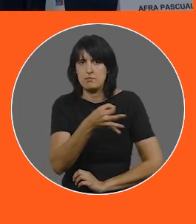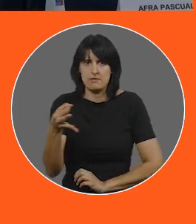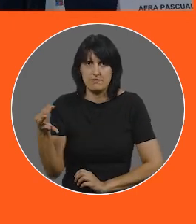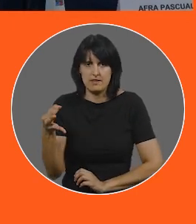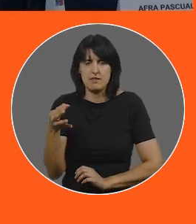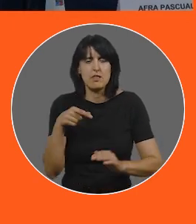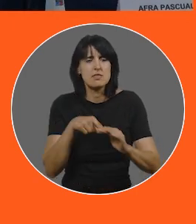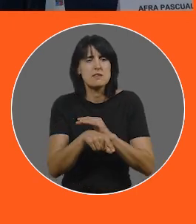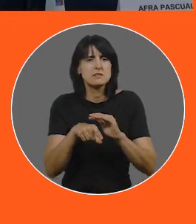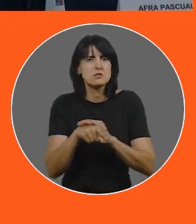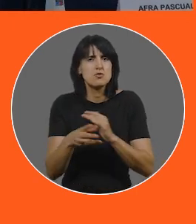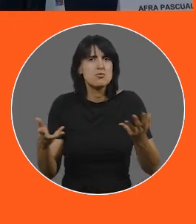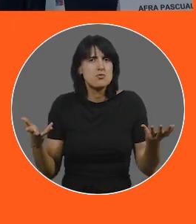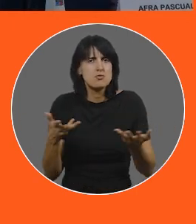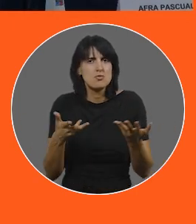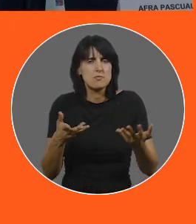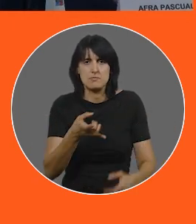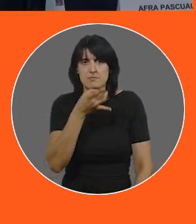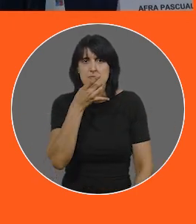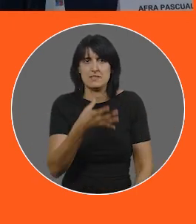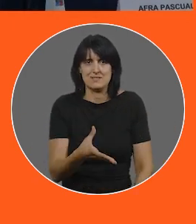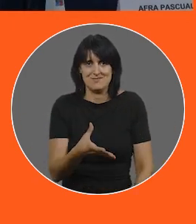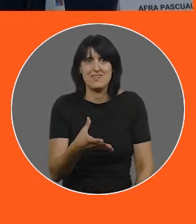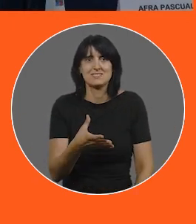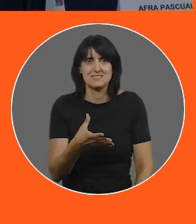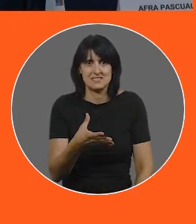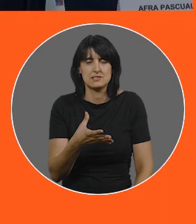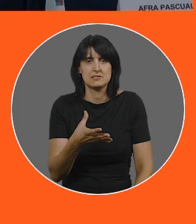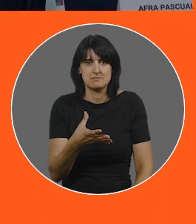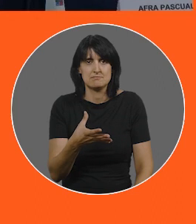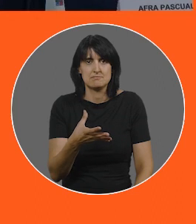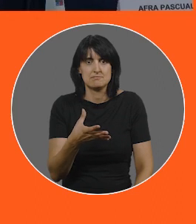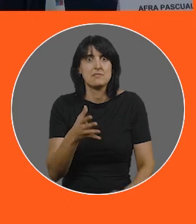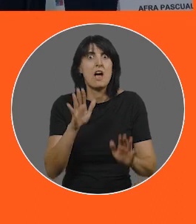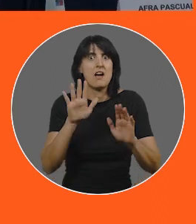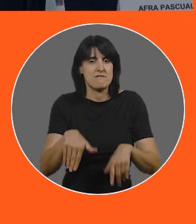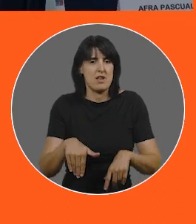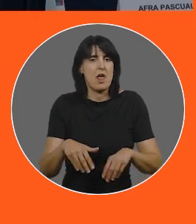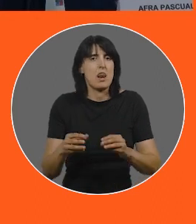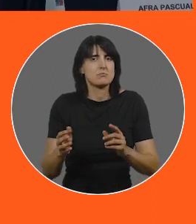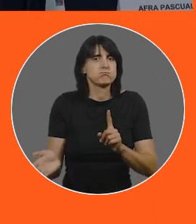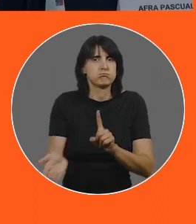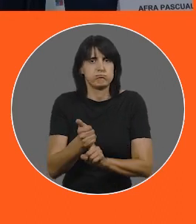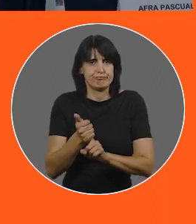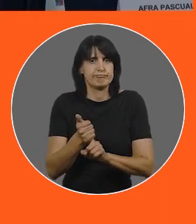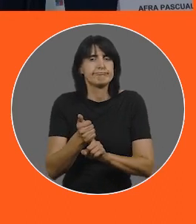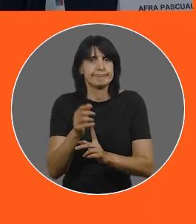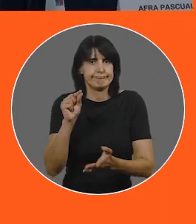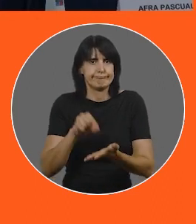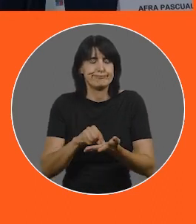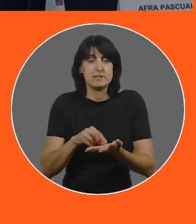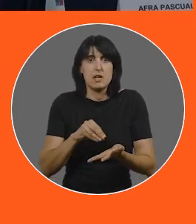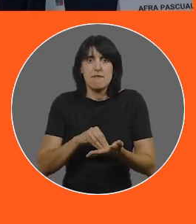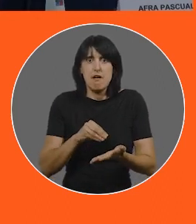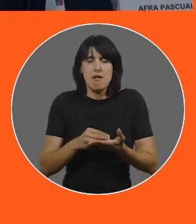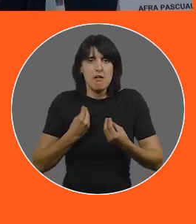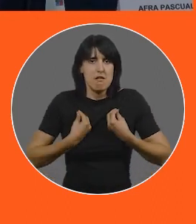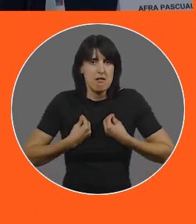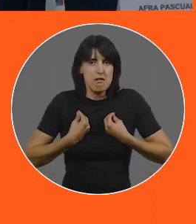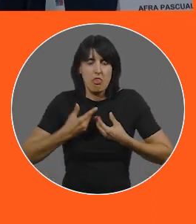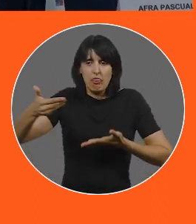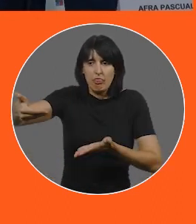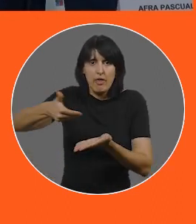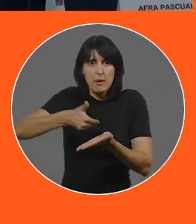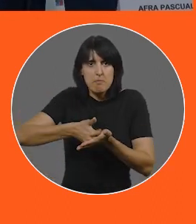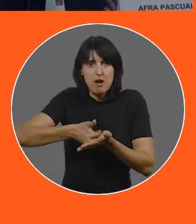quina manera he de fer aquest tràmit, és molt més fàcil poder realment fer-lo, perquè és una mica angoixant